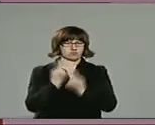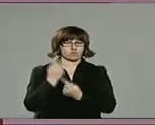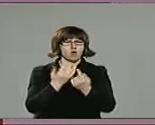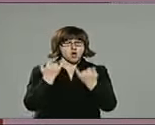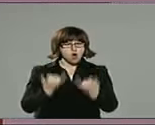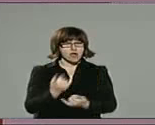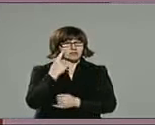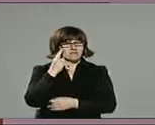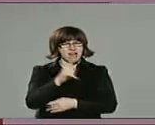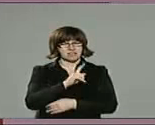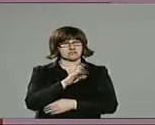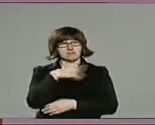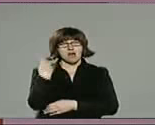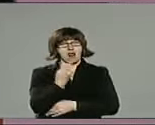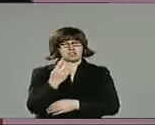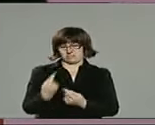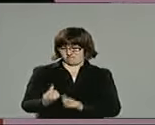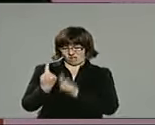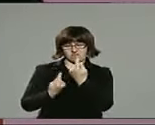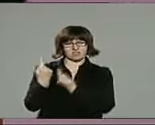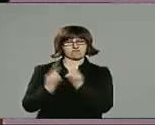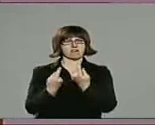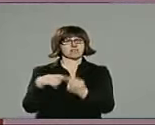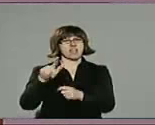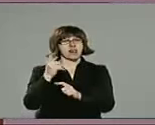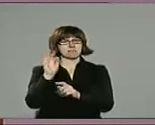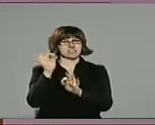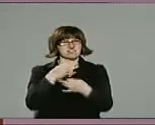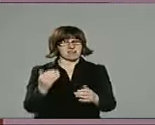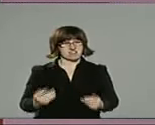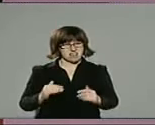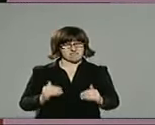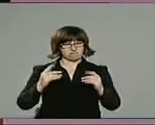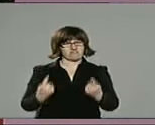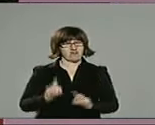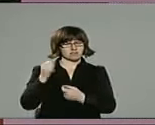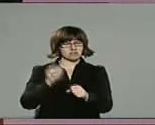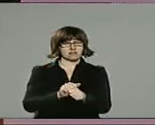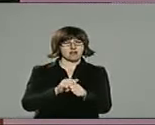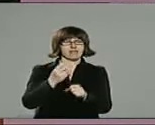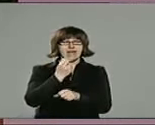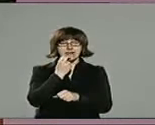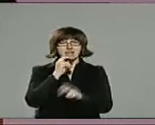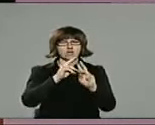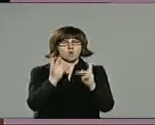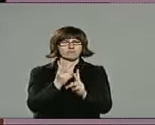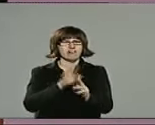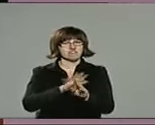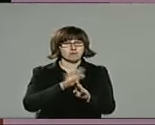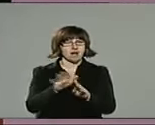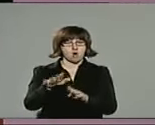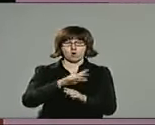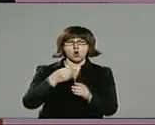Heute wissen wir, längst nicht alles, was wächst, lässt auch die Lebensqualität wachsen. Energie- und Umweltverbrauch, Rohstoffverbrauch,